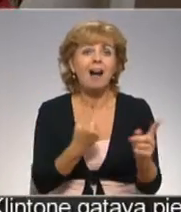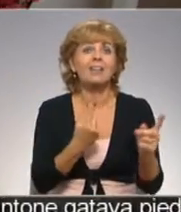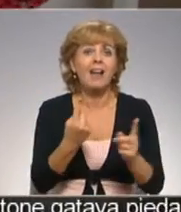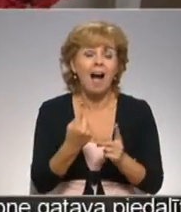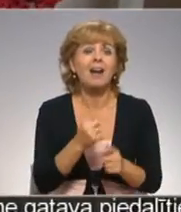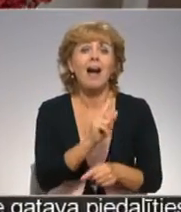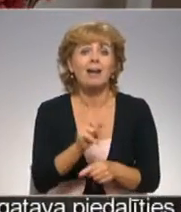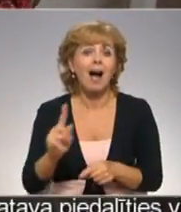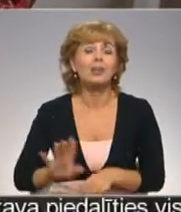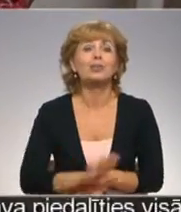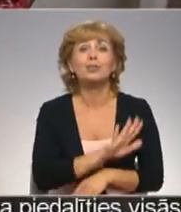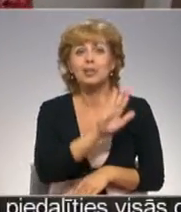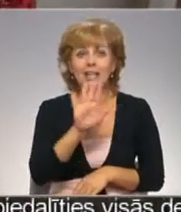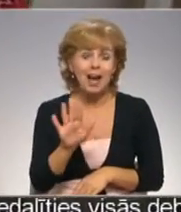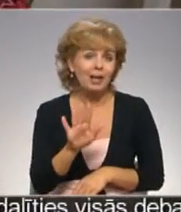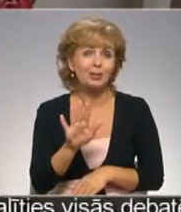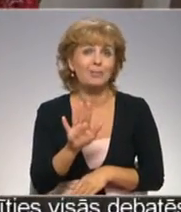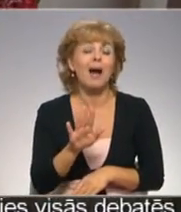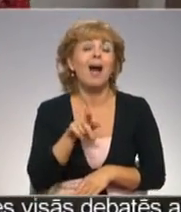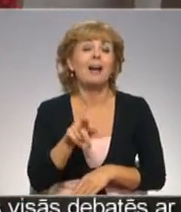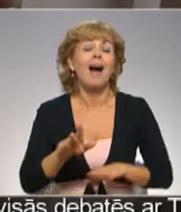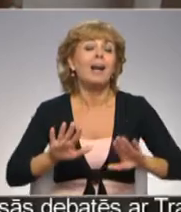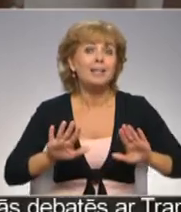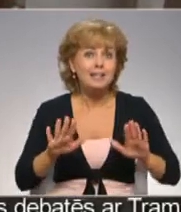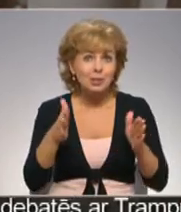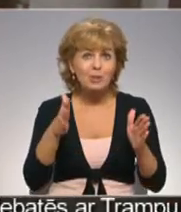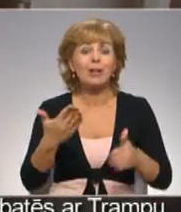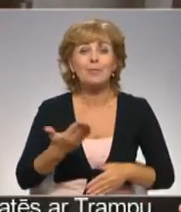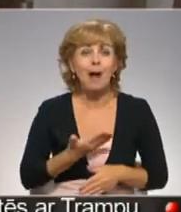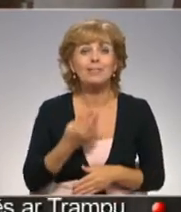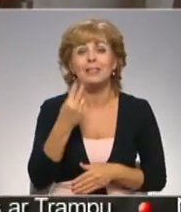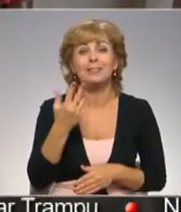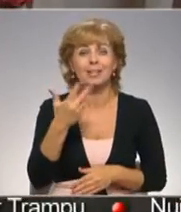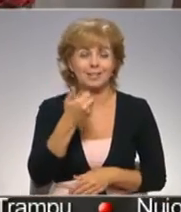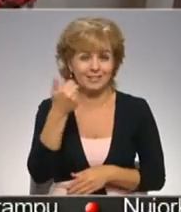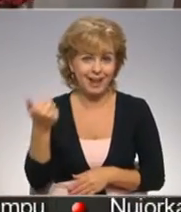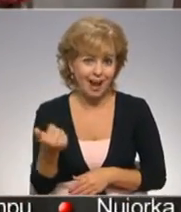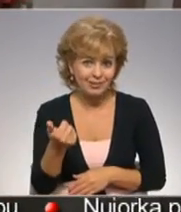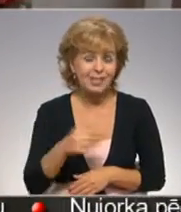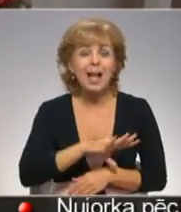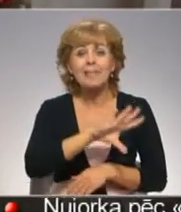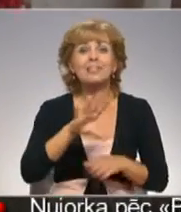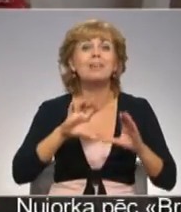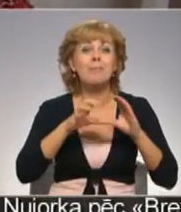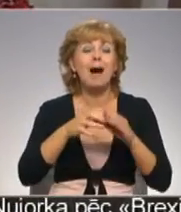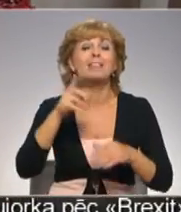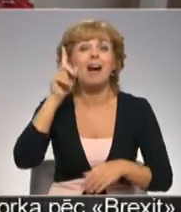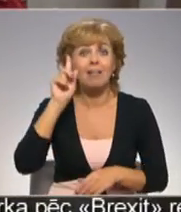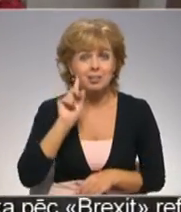katru dienu. Un jūs saprat, ka izdotos vēl nodzīvot 2-3 gadi, tad jau visu pasauli uzzinātu.